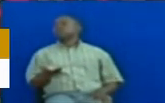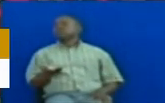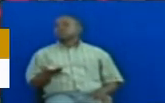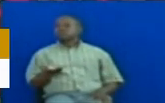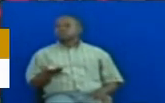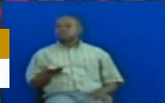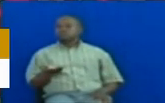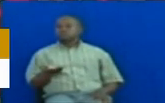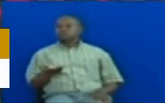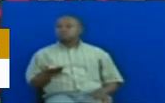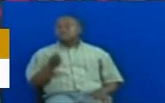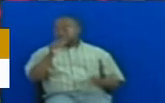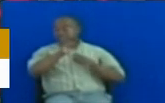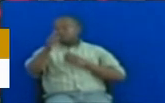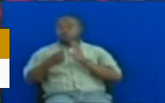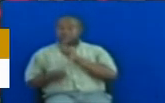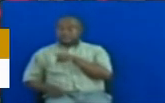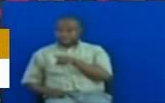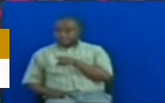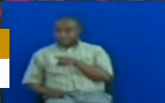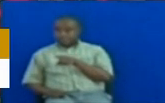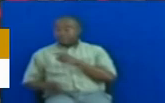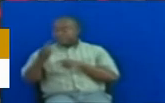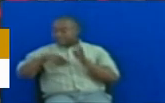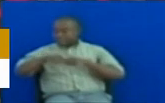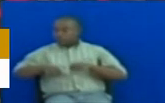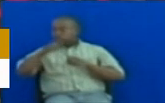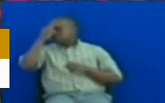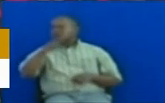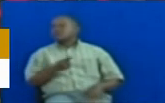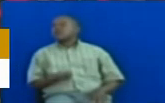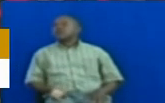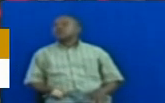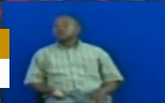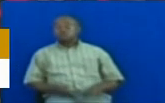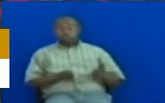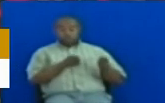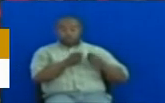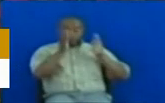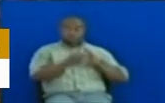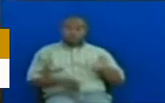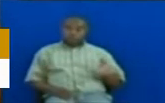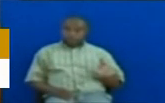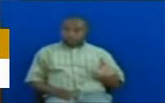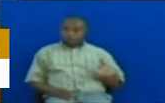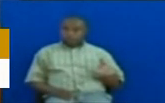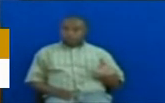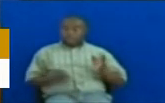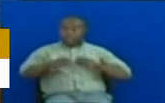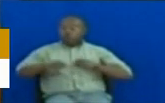of authority ziko kifungu cha 6. Sasa ndio authority ndio iko huyu DG. Sasa authority zaidi ya mtu